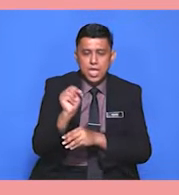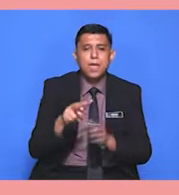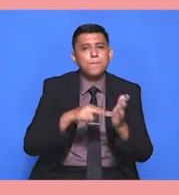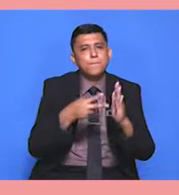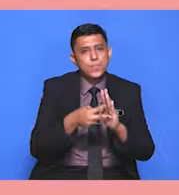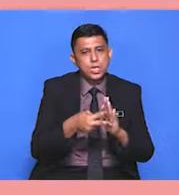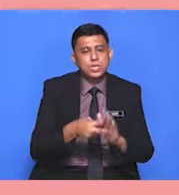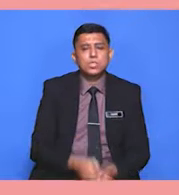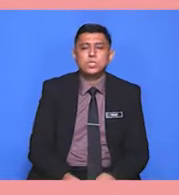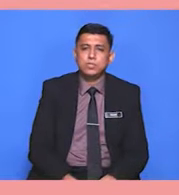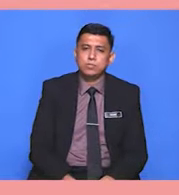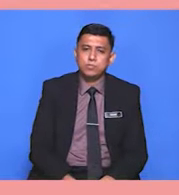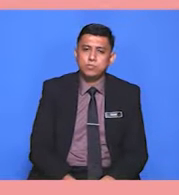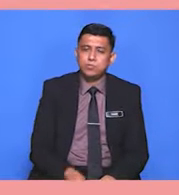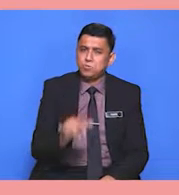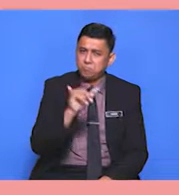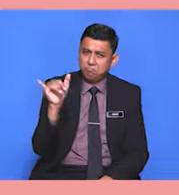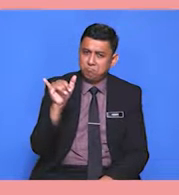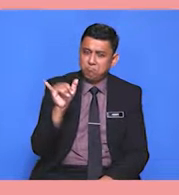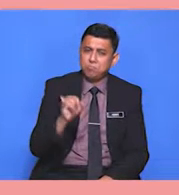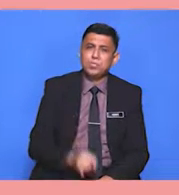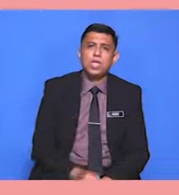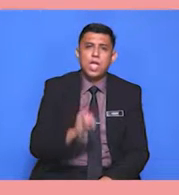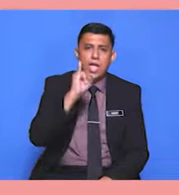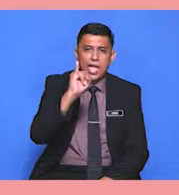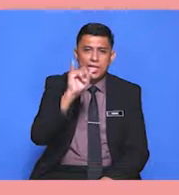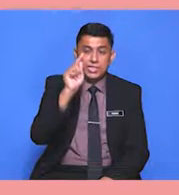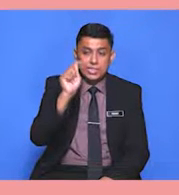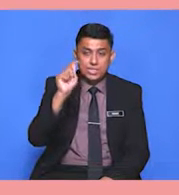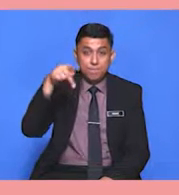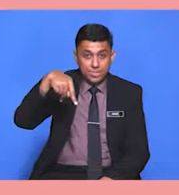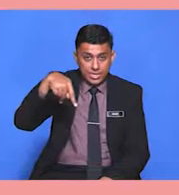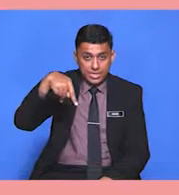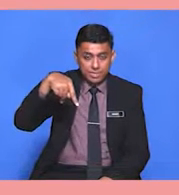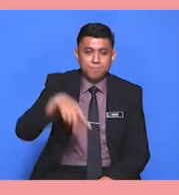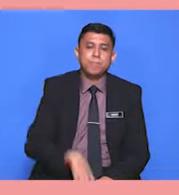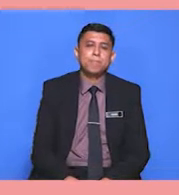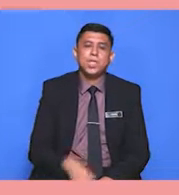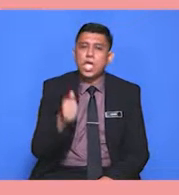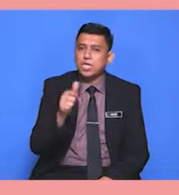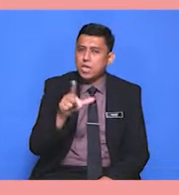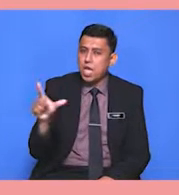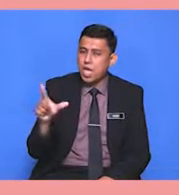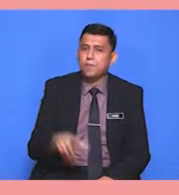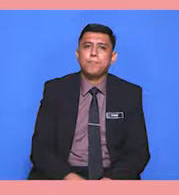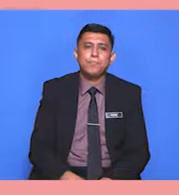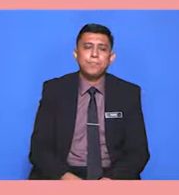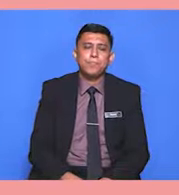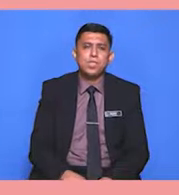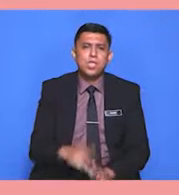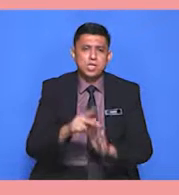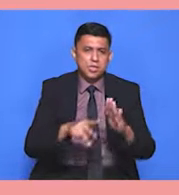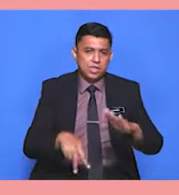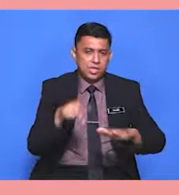Maksud atau definisi inflasi tarikan permintaan ialah